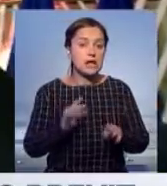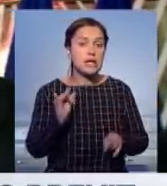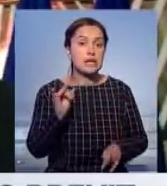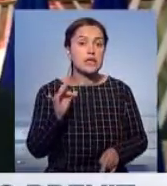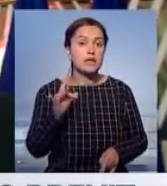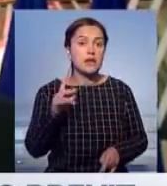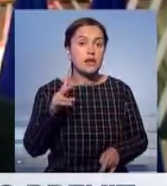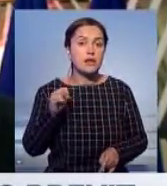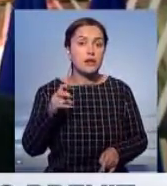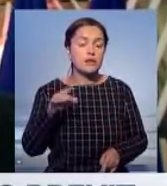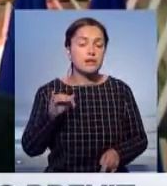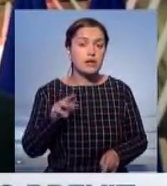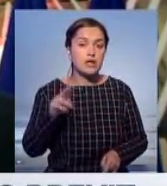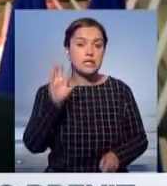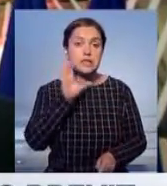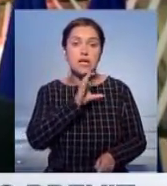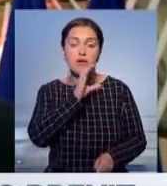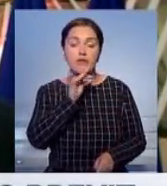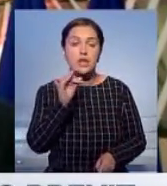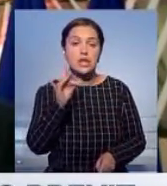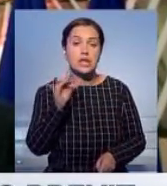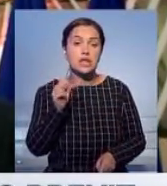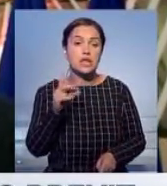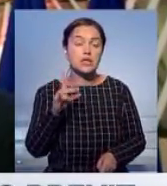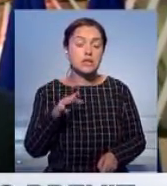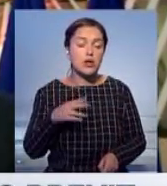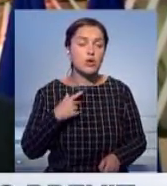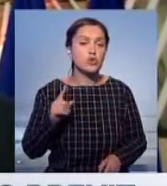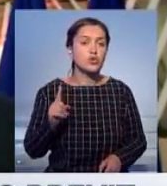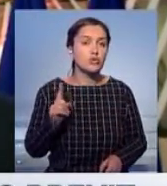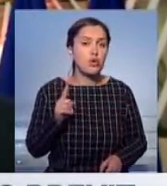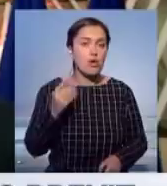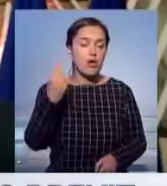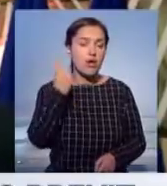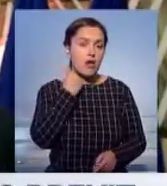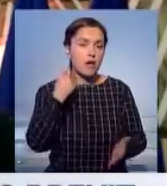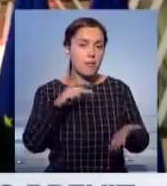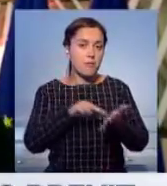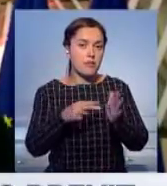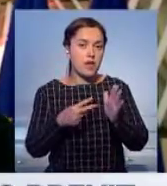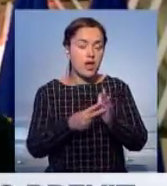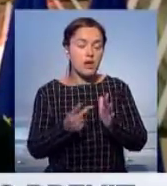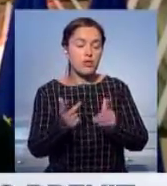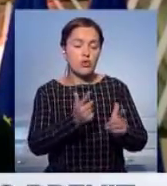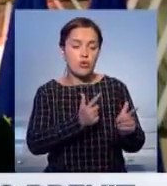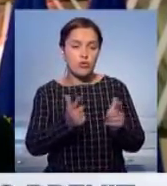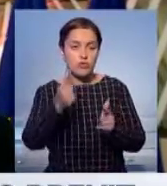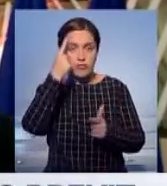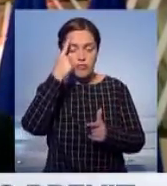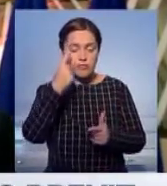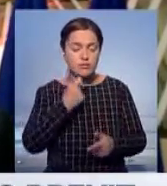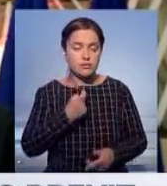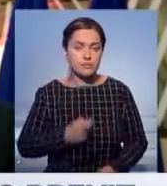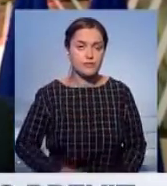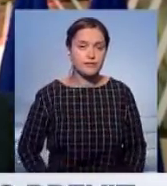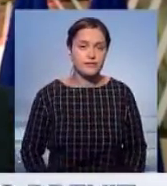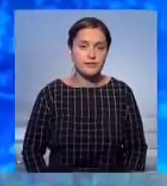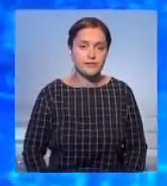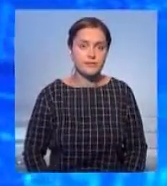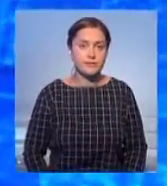Теперь мы ожидаем британский план действий по выходу из ЕС и надеемся, что он будет содержать реалистичные и ценные предложения.